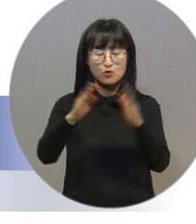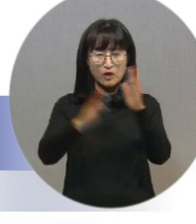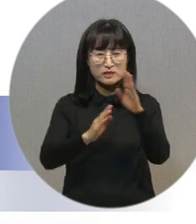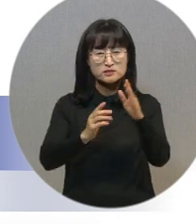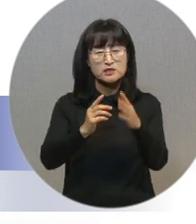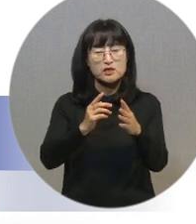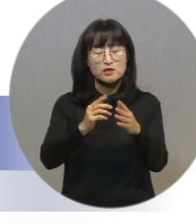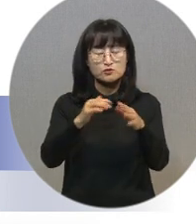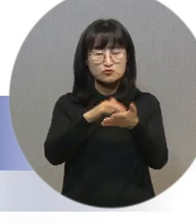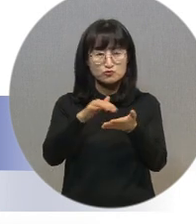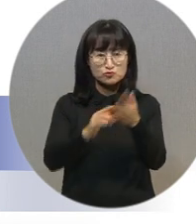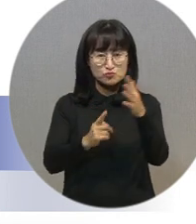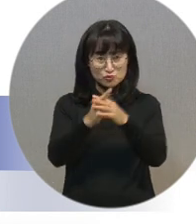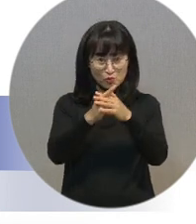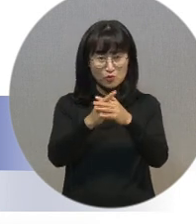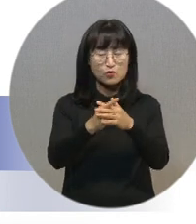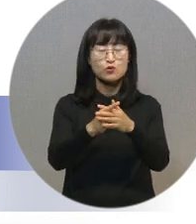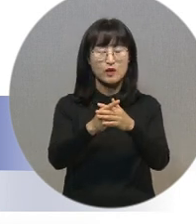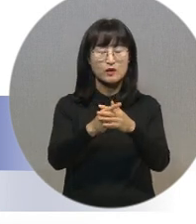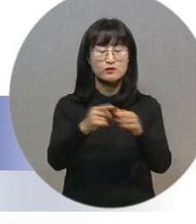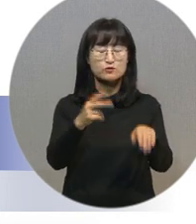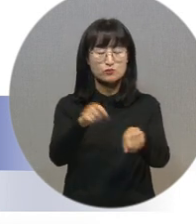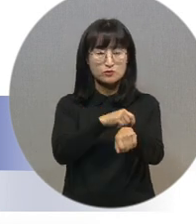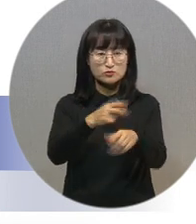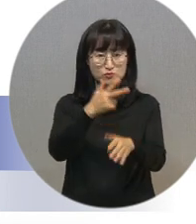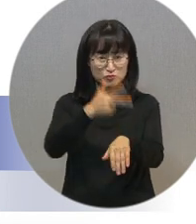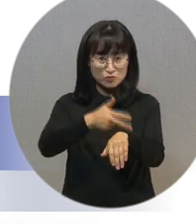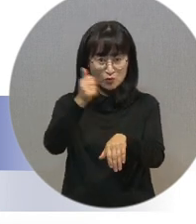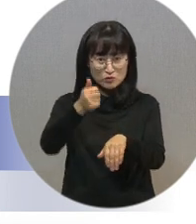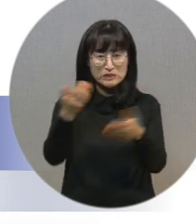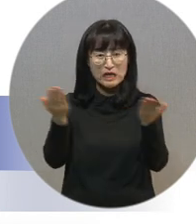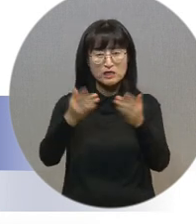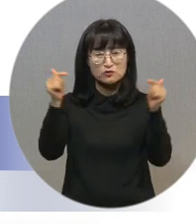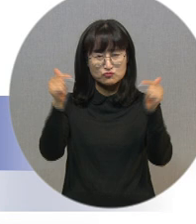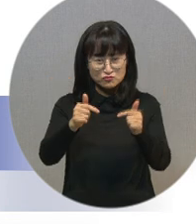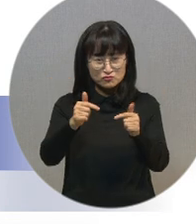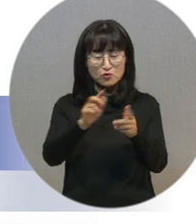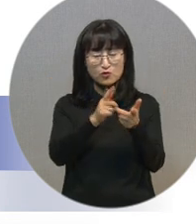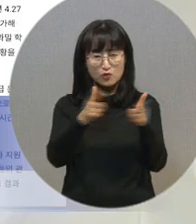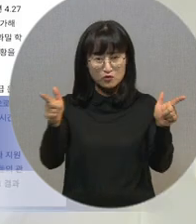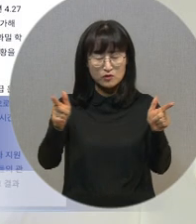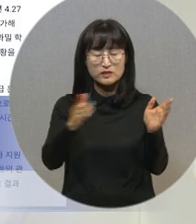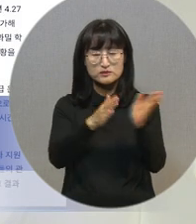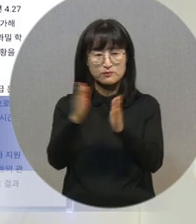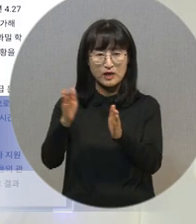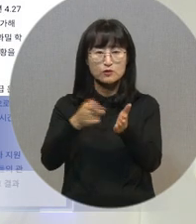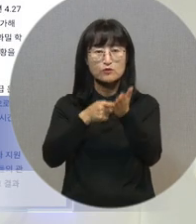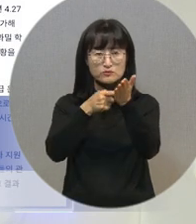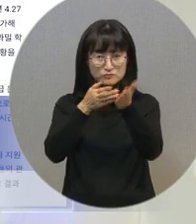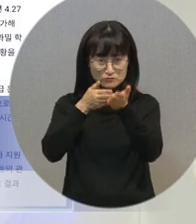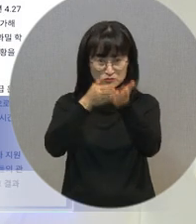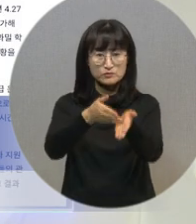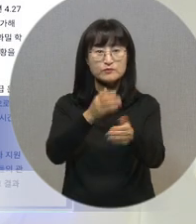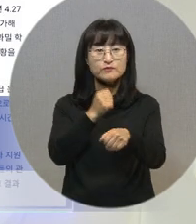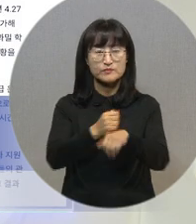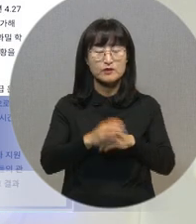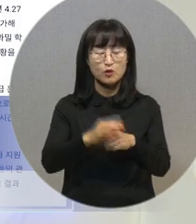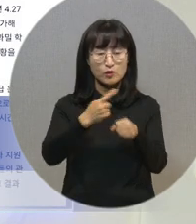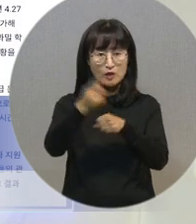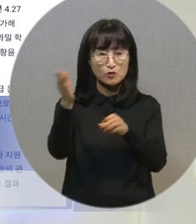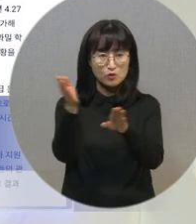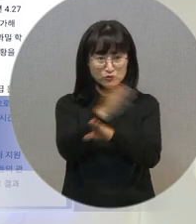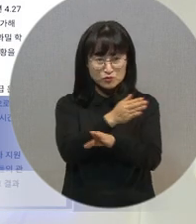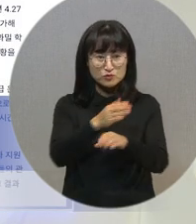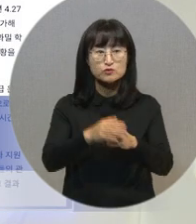해결이 특수교사 업무 경감 체계 마련 등을 요구하고 있습니다 한편이 내년부터 우리나라는